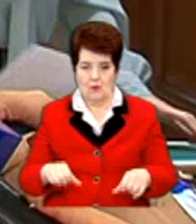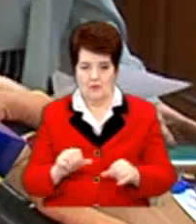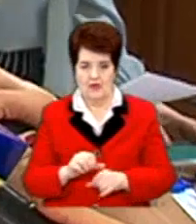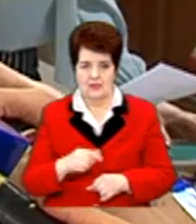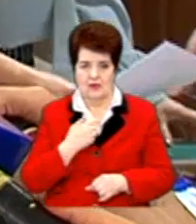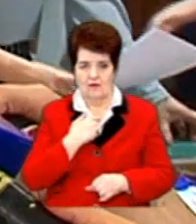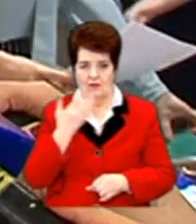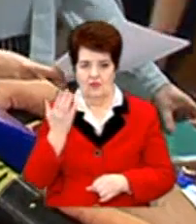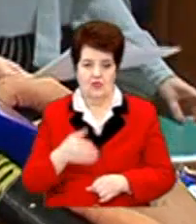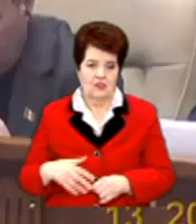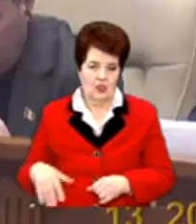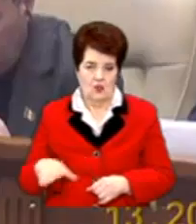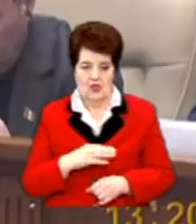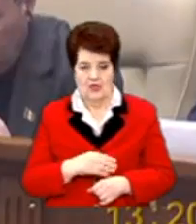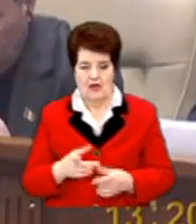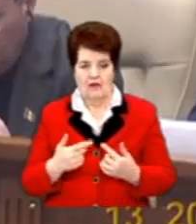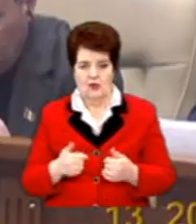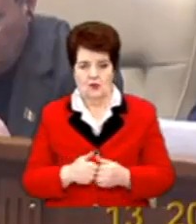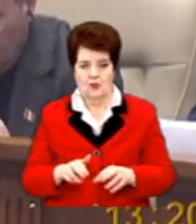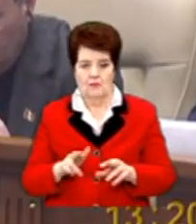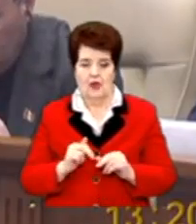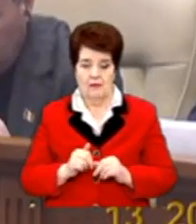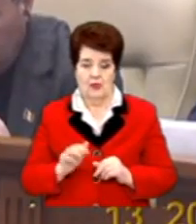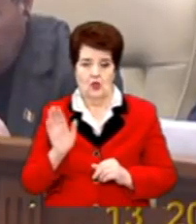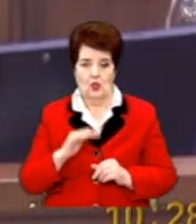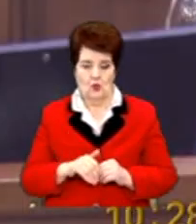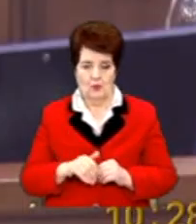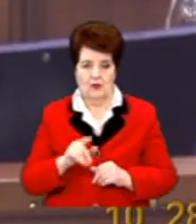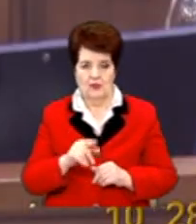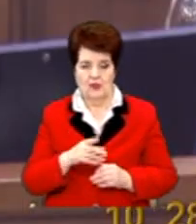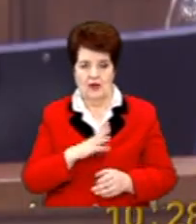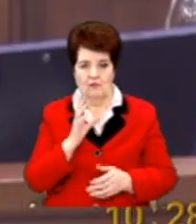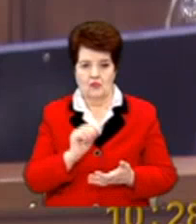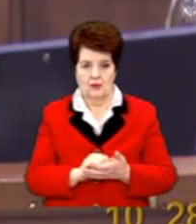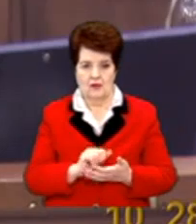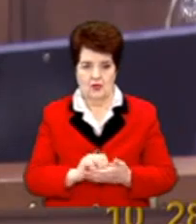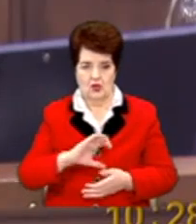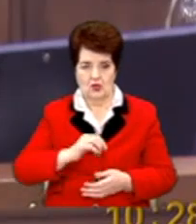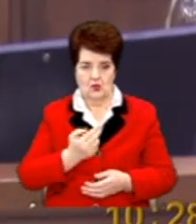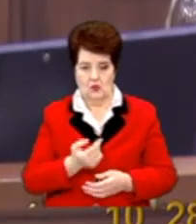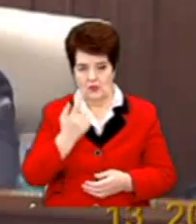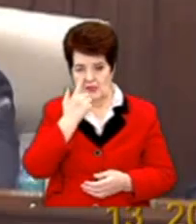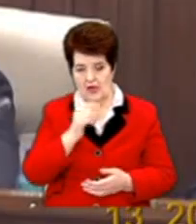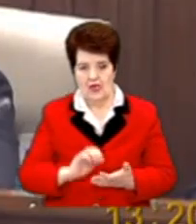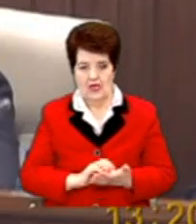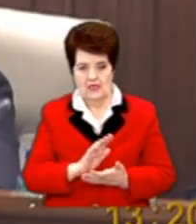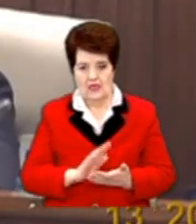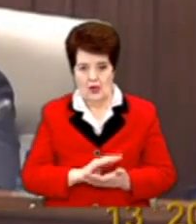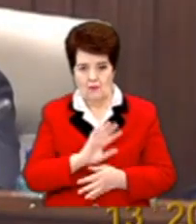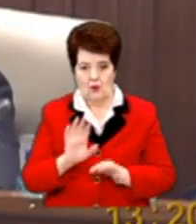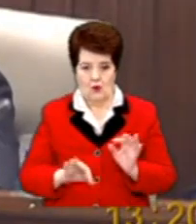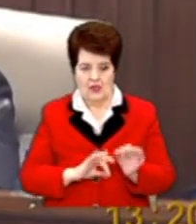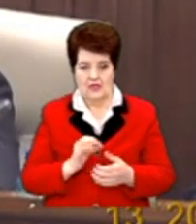votat de toate fracțiunile parlamentare. Imediat după ce subiectul a intrat în atenția presei, socialiștii au anunțat înregistrarea unui proiect